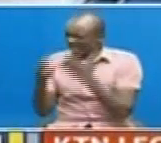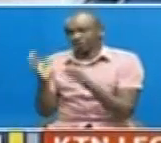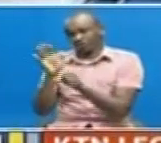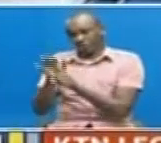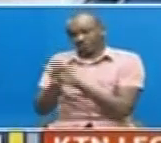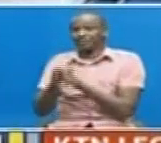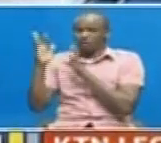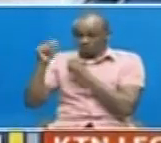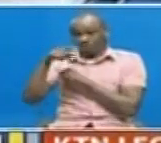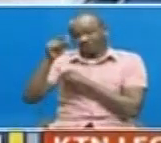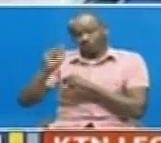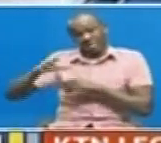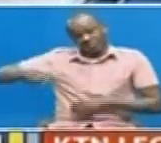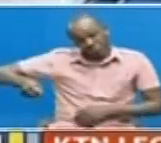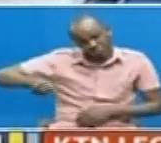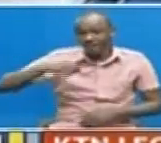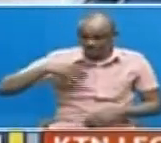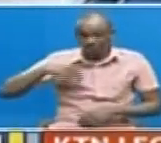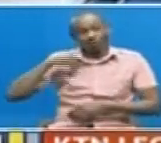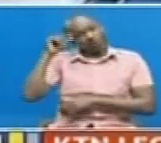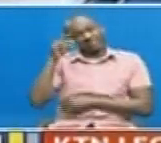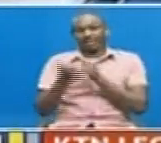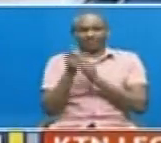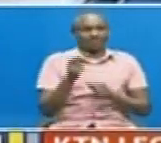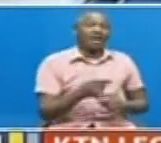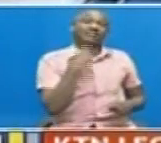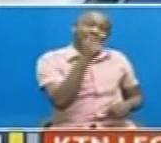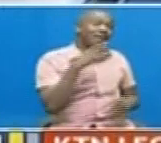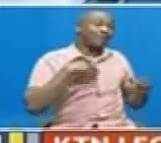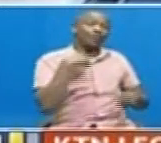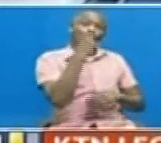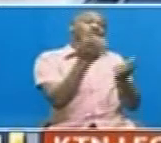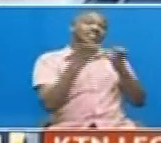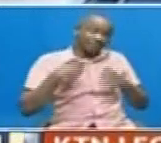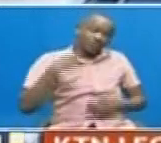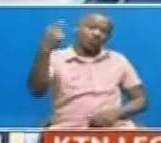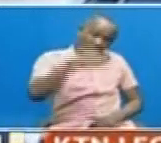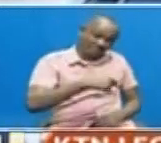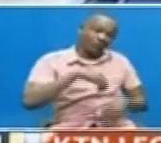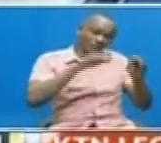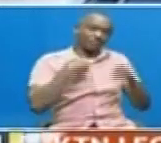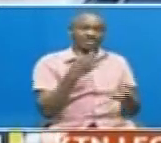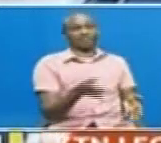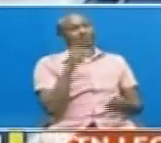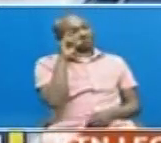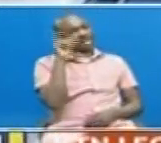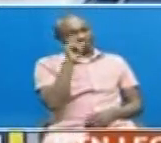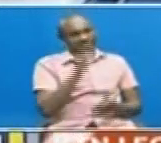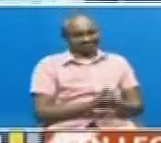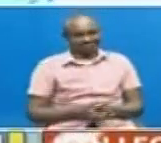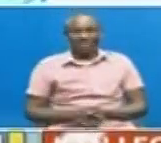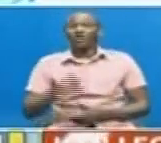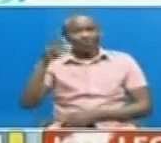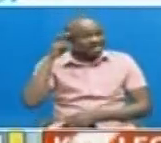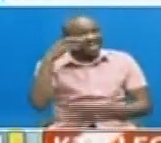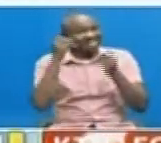sana. Natumai basi mtuashika mkono wenzio kutoka Mombasa. Mimi nilisema anayenihitaji mimi anajua kwa kunipata. Sawa. Ndio. Na mtazamaji basi